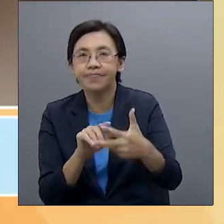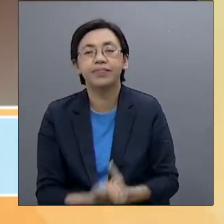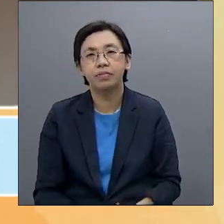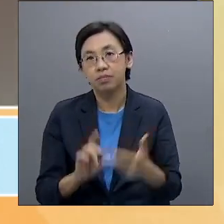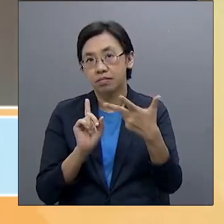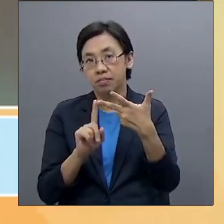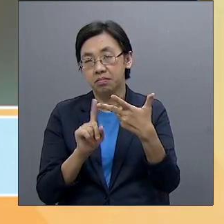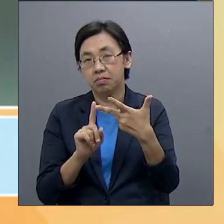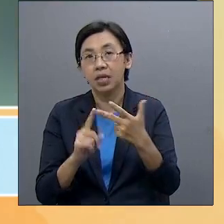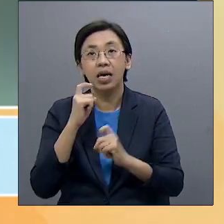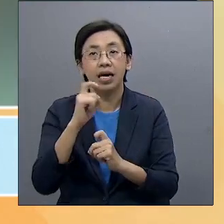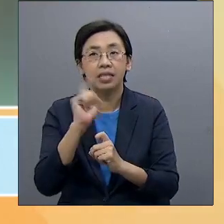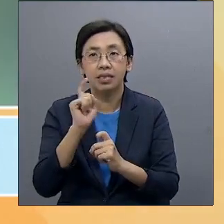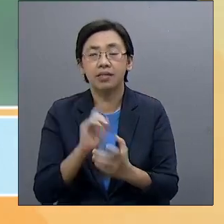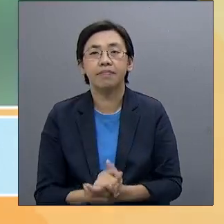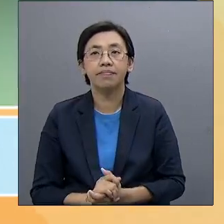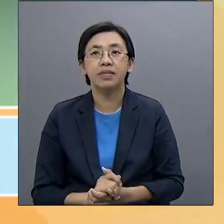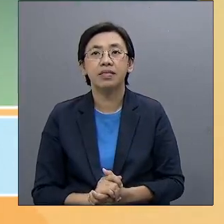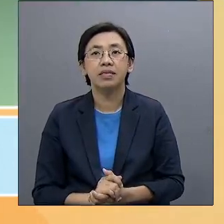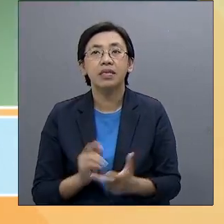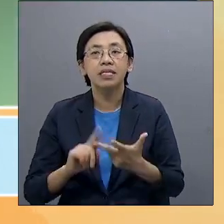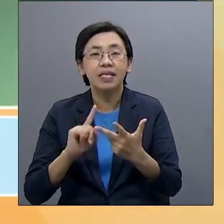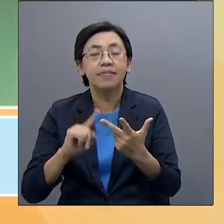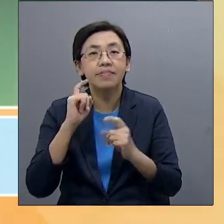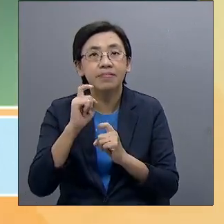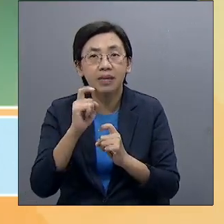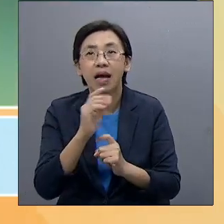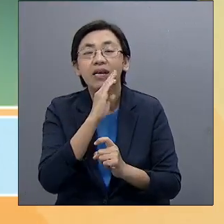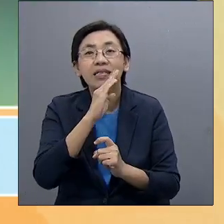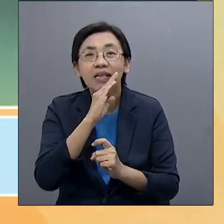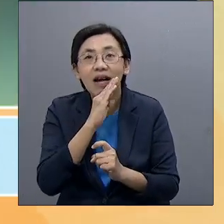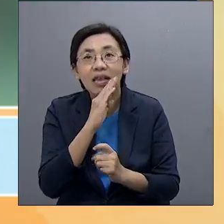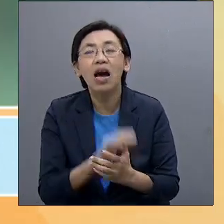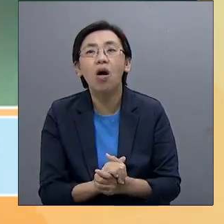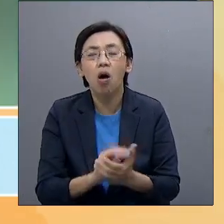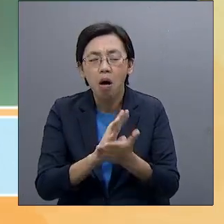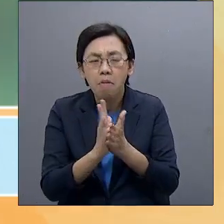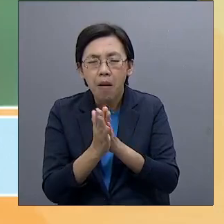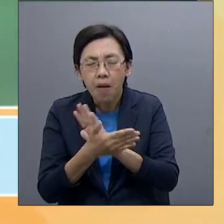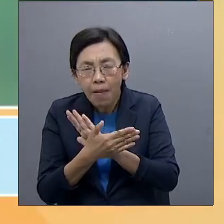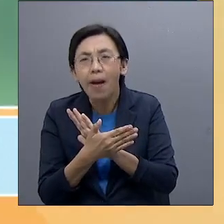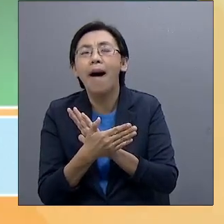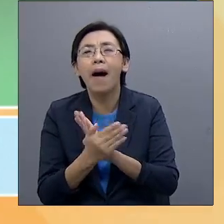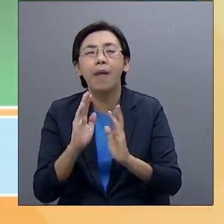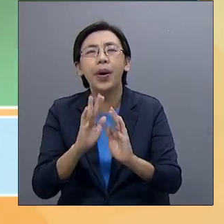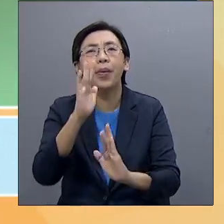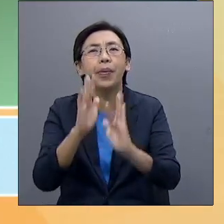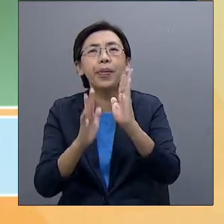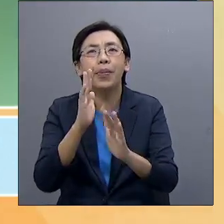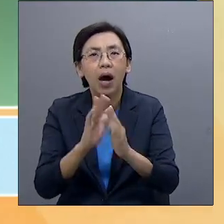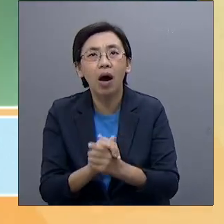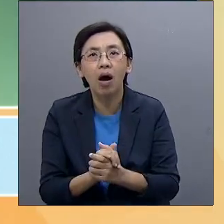ามอันตรายของลิควิดไนโตรเจนอีกอย่างก็คือการที่เวลามันเปลี่ยนสภาพจากของเหลวเป็นไอเนี่ยมันจะขยายตัวประมาณ700เ